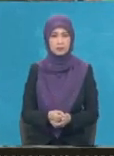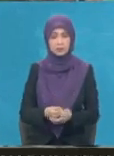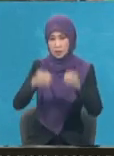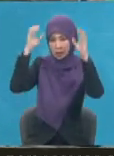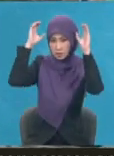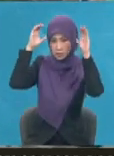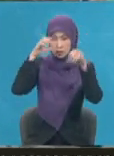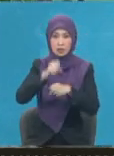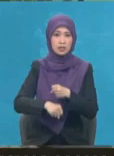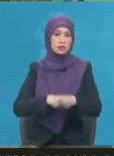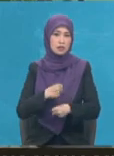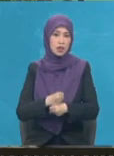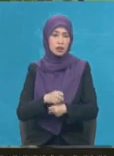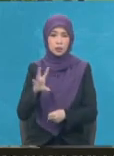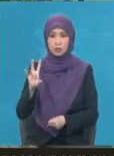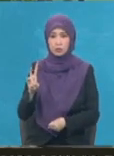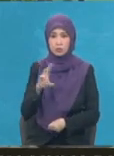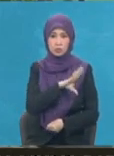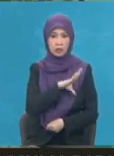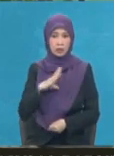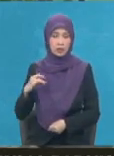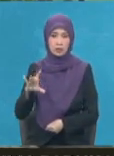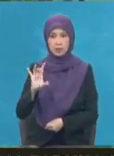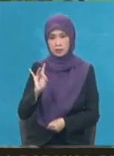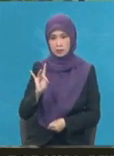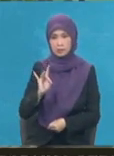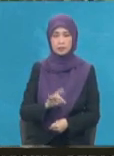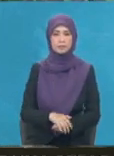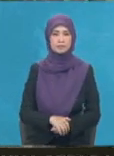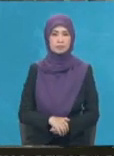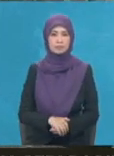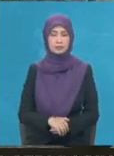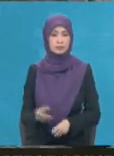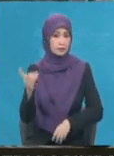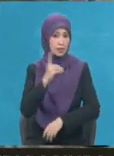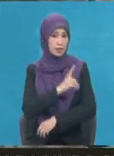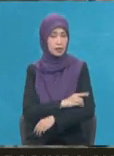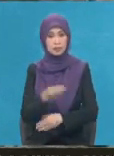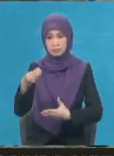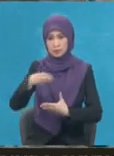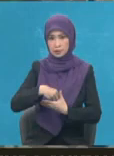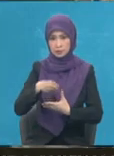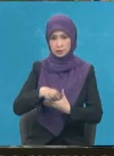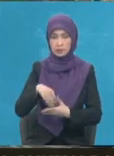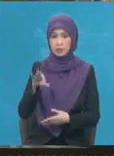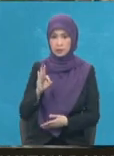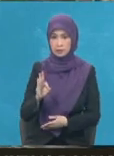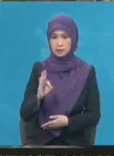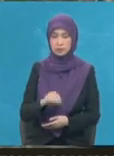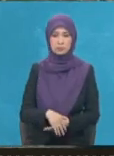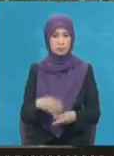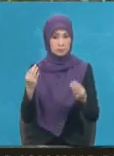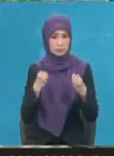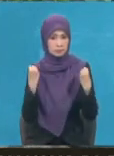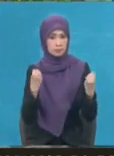tahun 8 peluncuran tersebut diadakan dengan hari menabung kebangsaan ke-9 yang diraihkan pada setiap